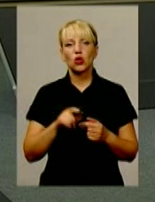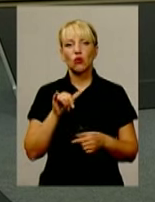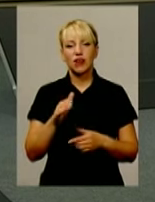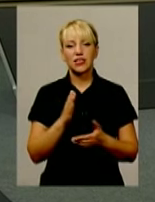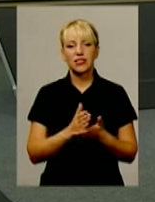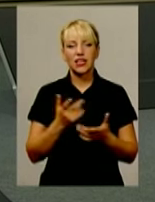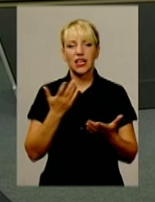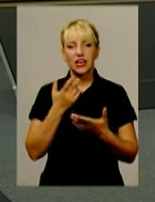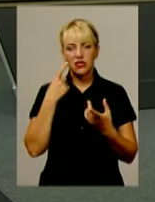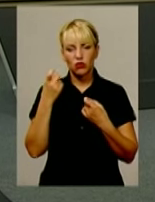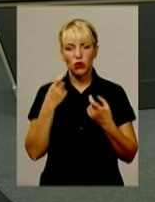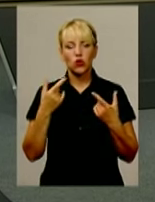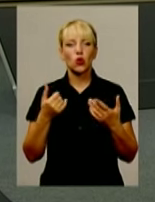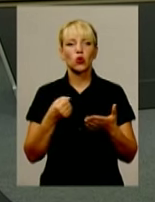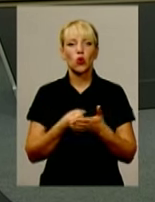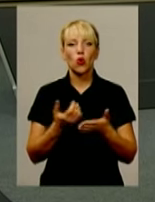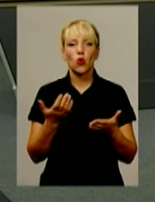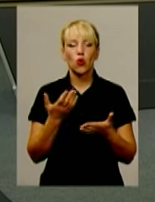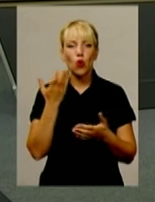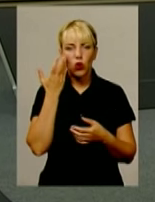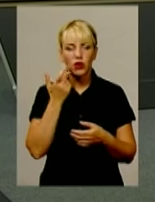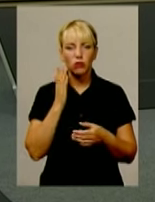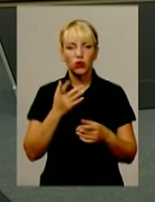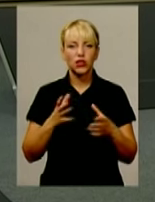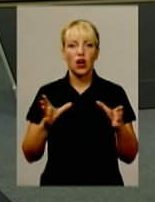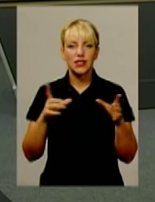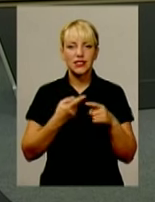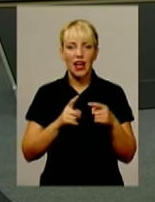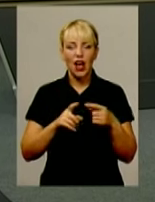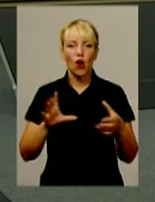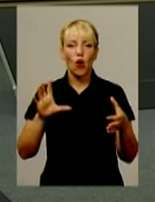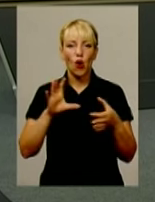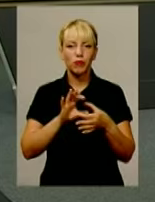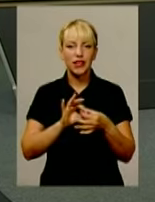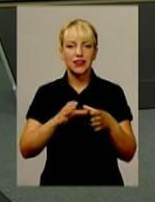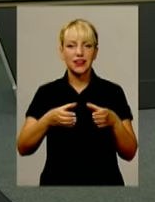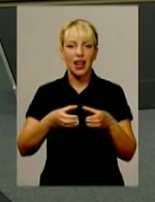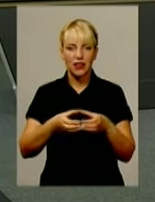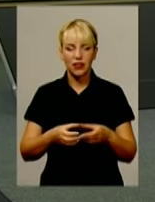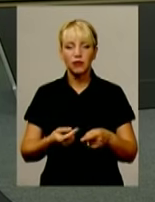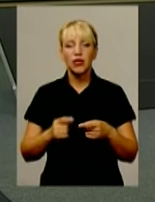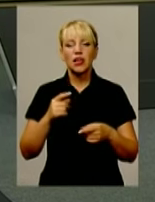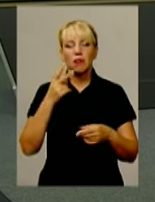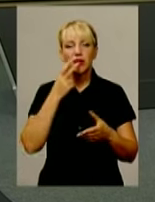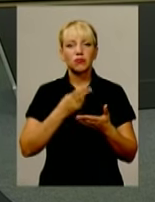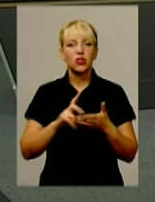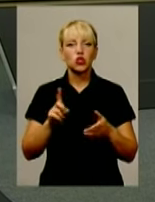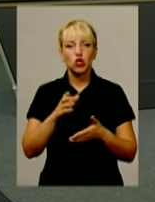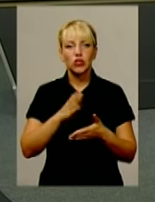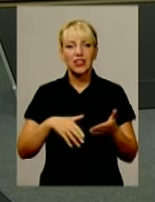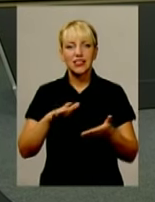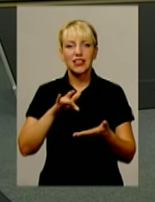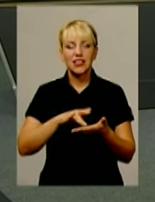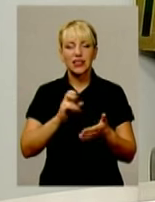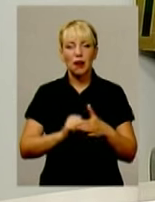доколи має відбутися це об'єднання? Передбачається, що от децентралізація на базовому рівні, вона